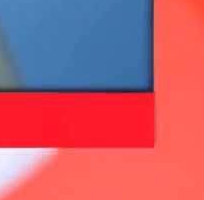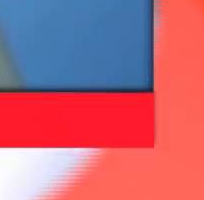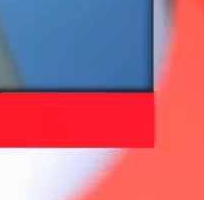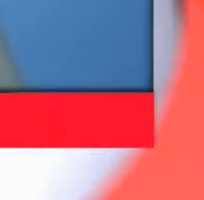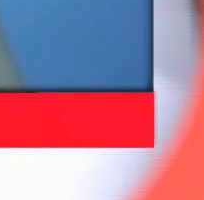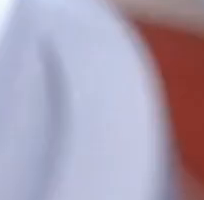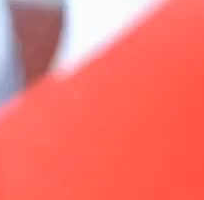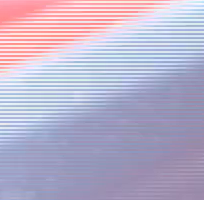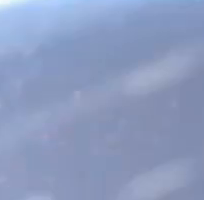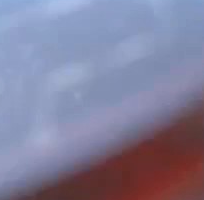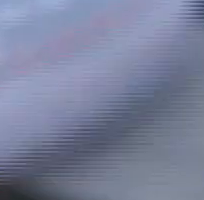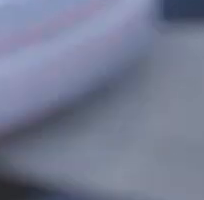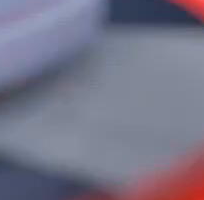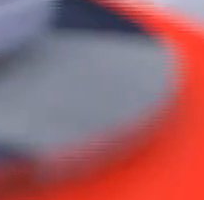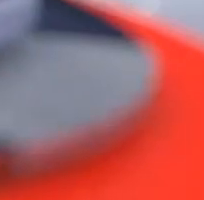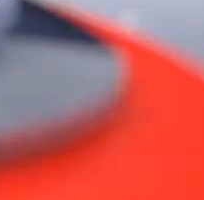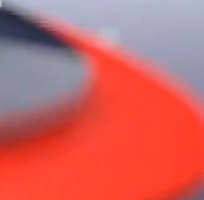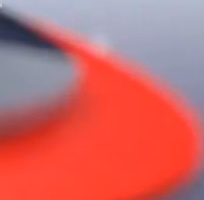atolotra anao avy hatrany.